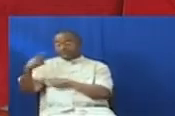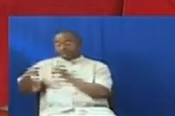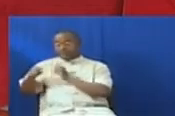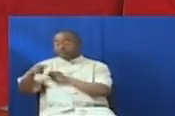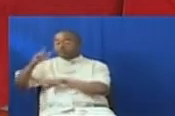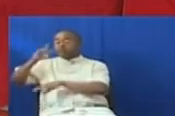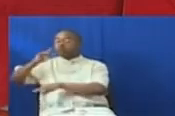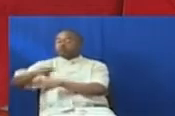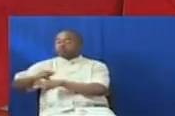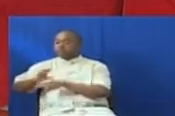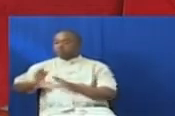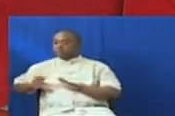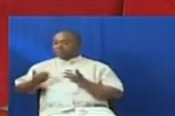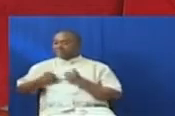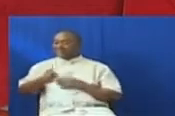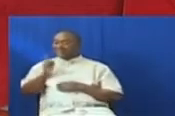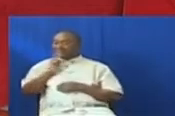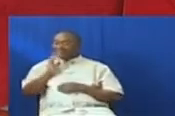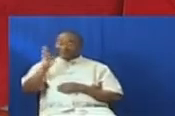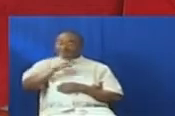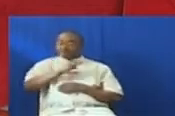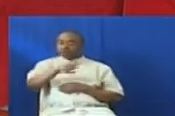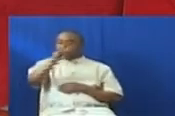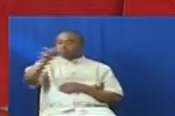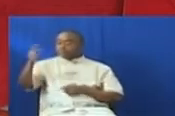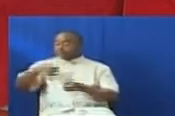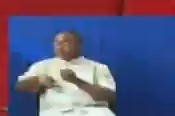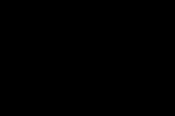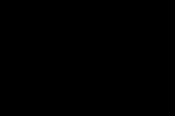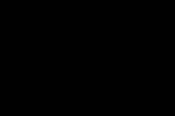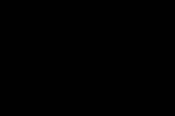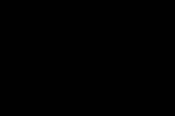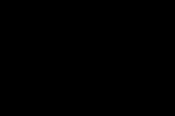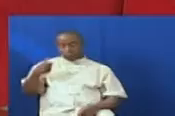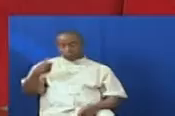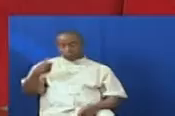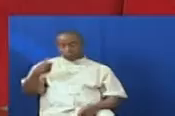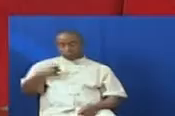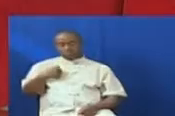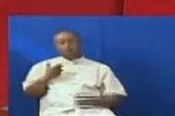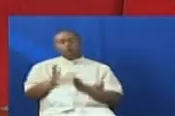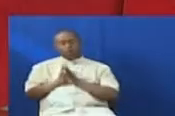ya siku hadi siku ya wananchi. Niombe sana